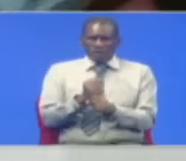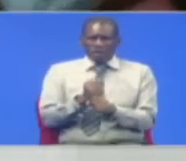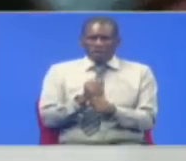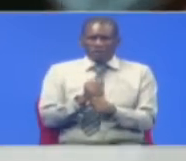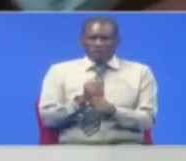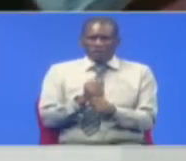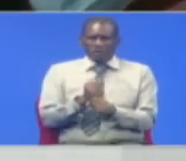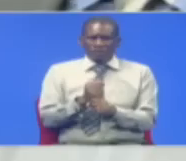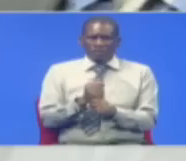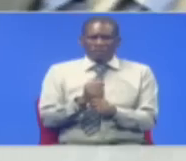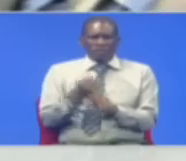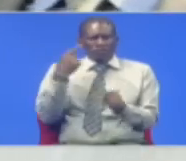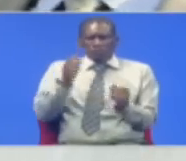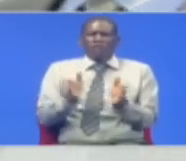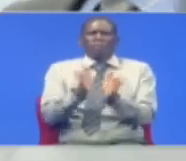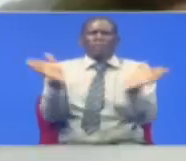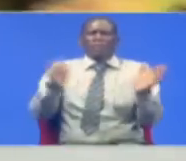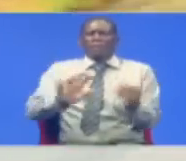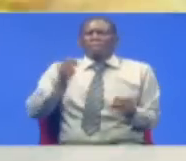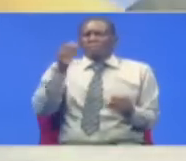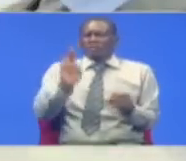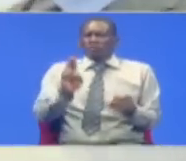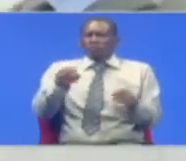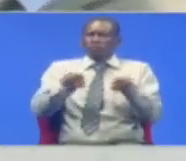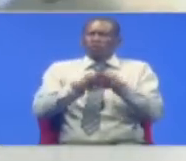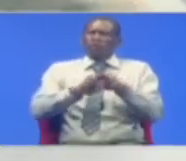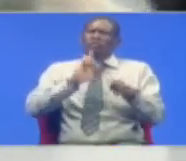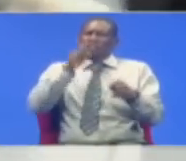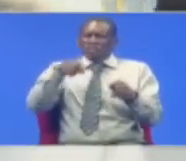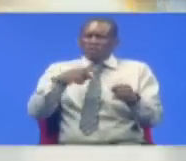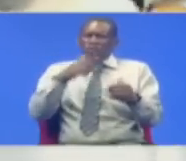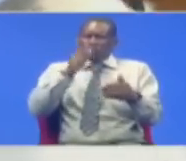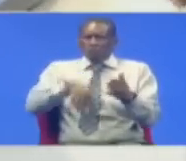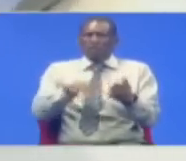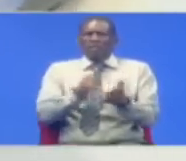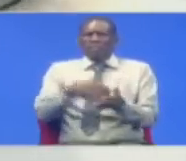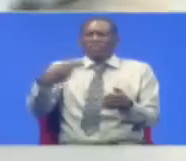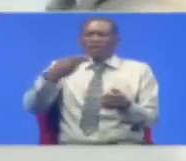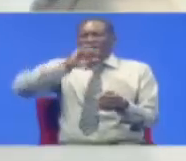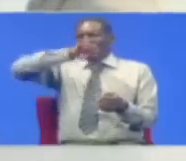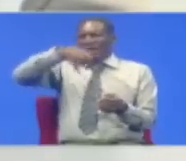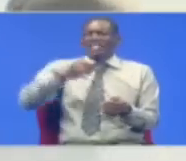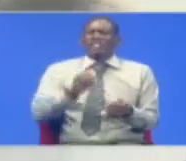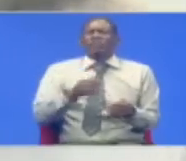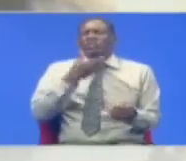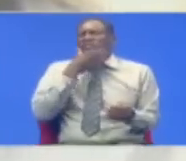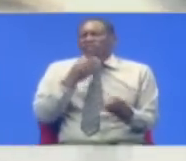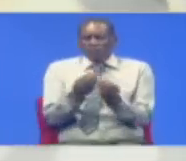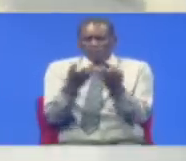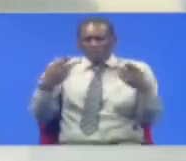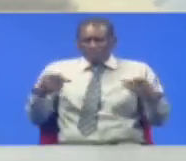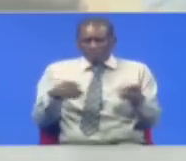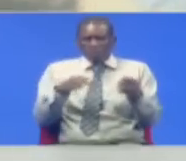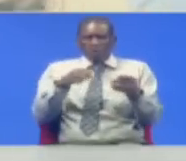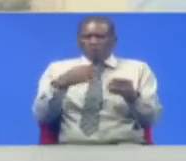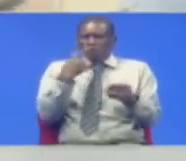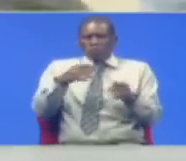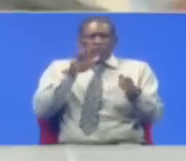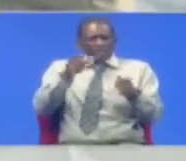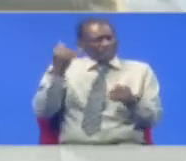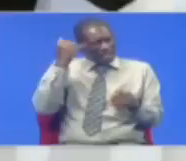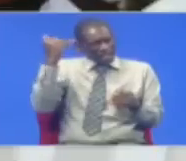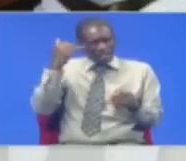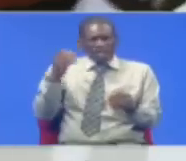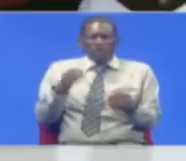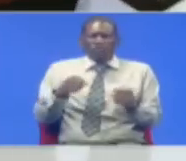ya wananchi. Rais pia alimtaja kama baba wa wengi ambaye wosia wake kwa masuala ya kitaifa na kimataifa